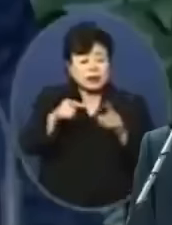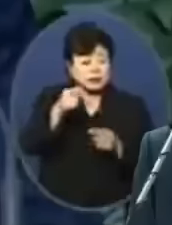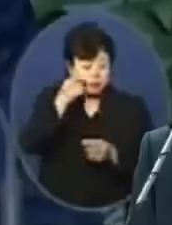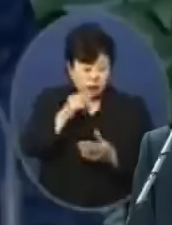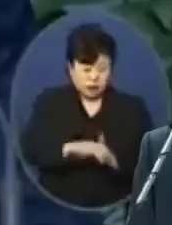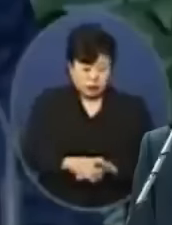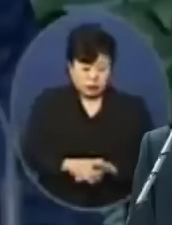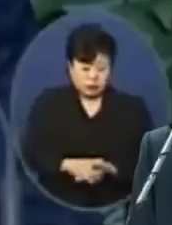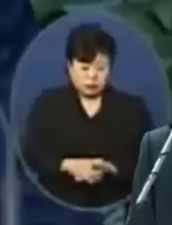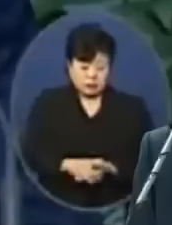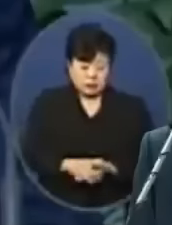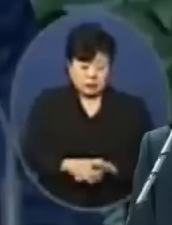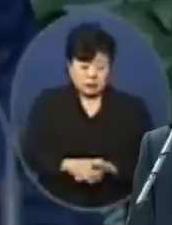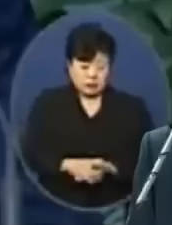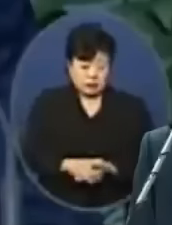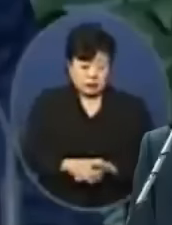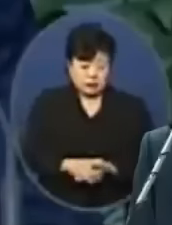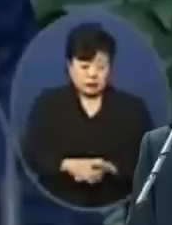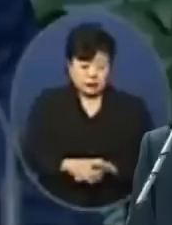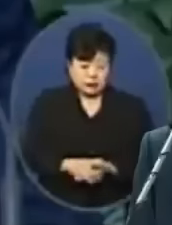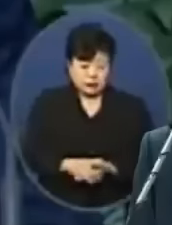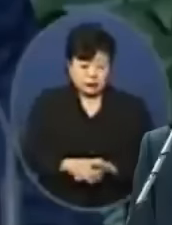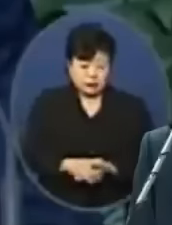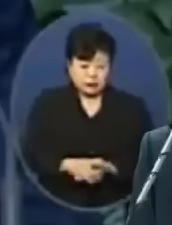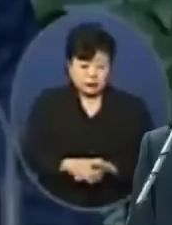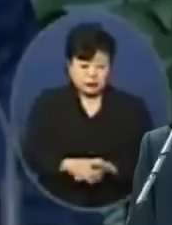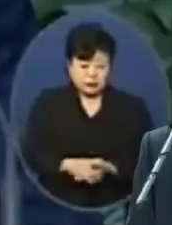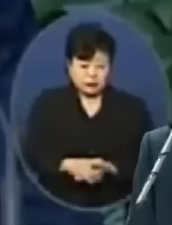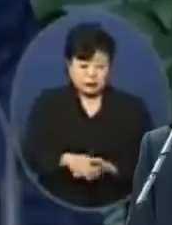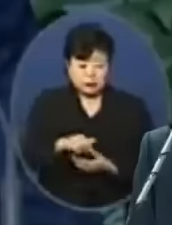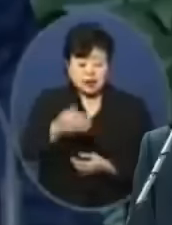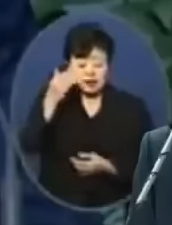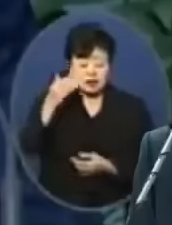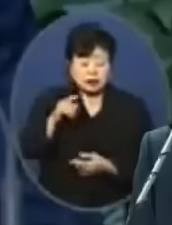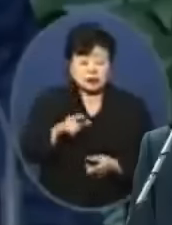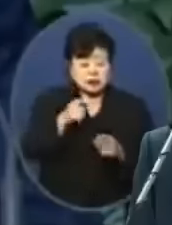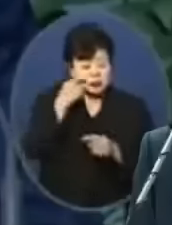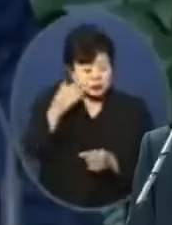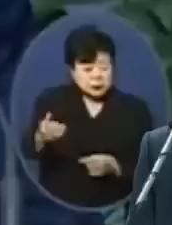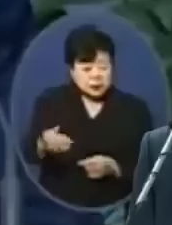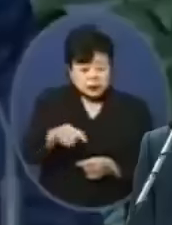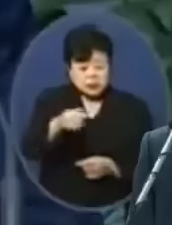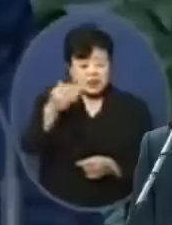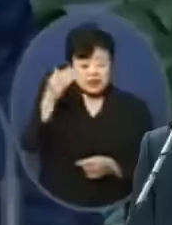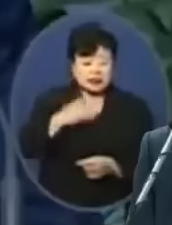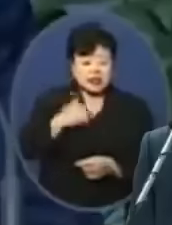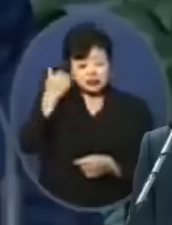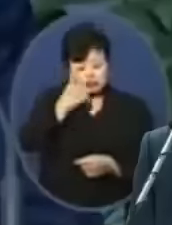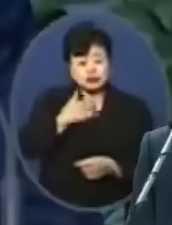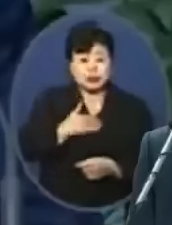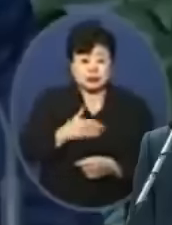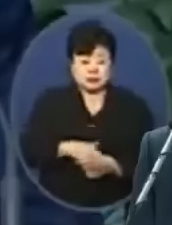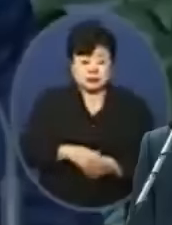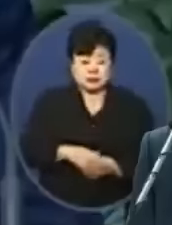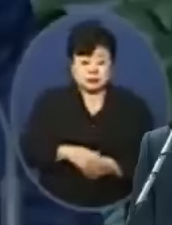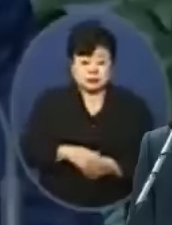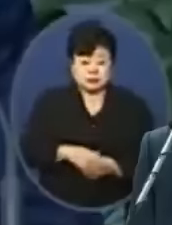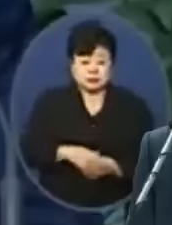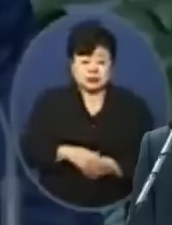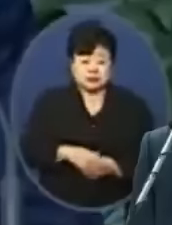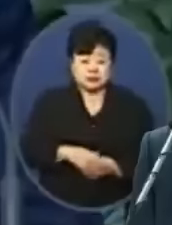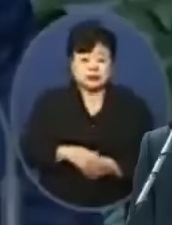없습니다. 그러면 전에는 어떻게 살았습니까? 전에는 내가 누군지 알았어요.